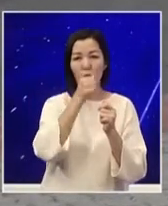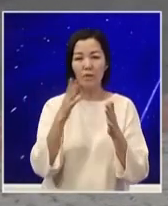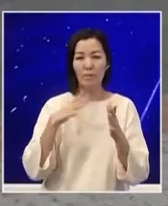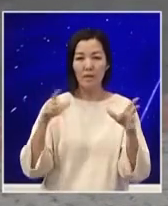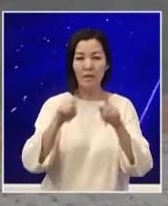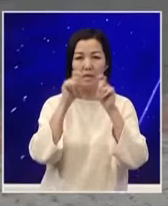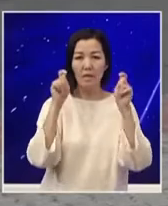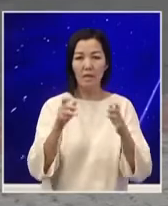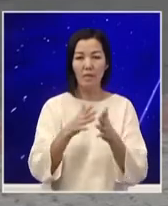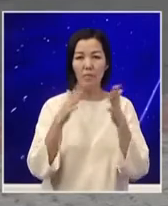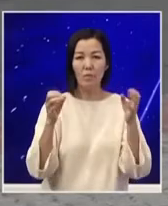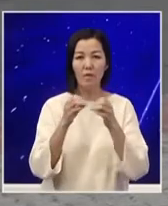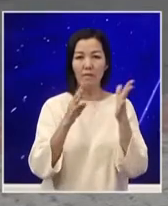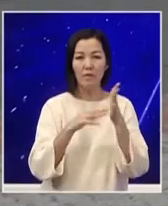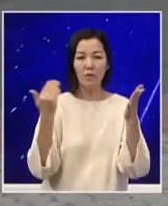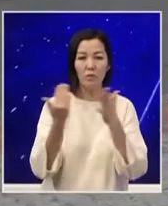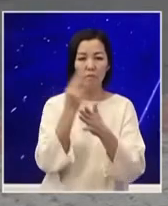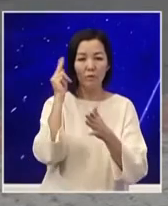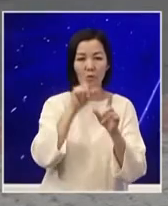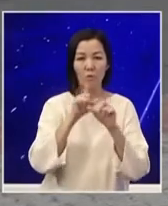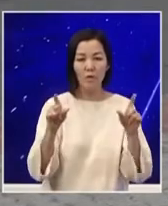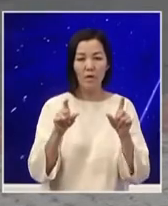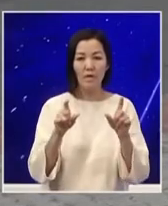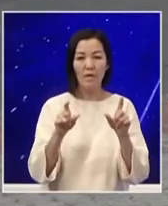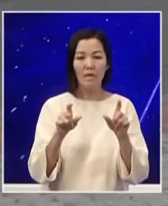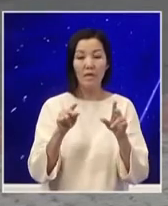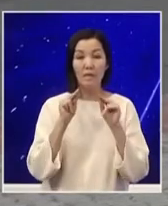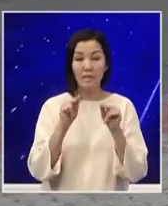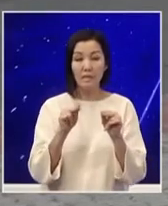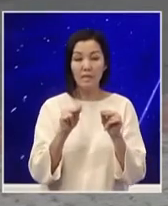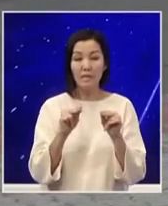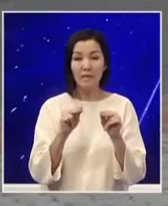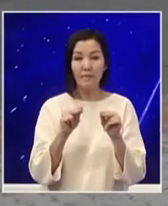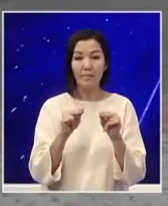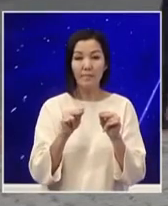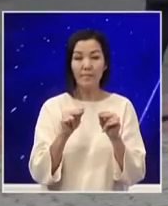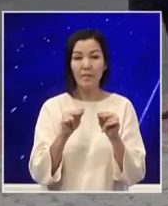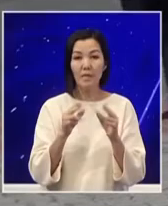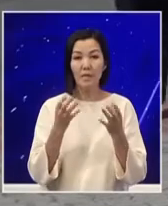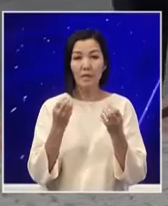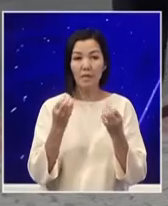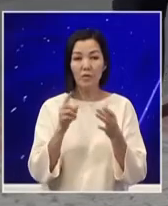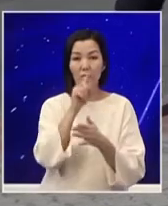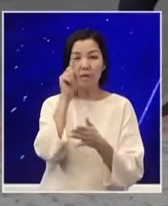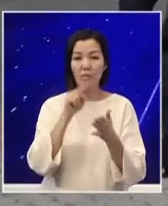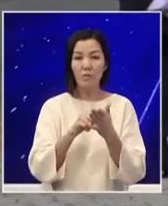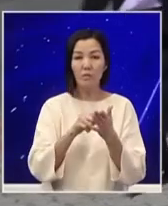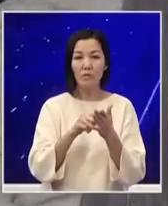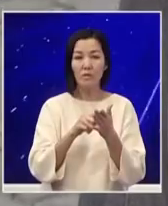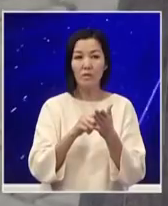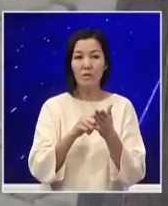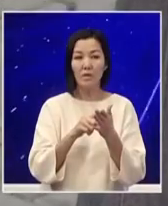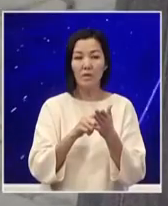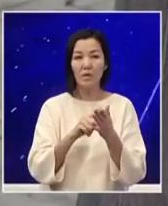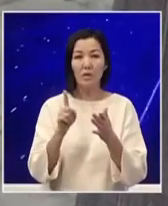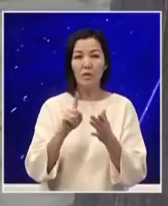введено более 19 новых школ. Естественно, в стороне не остается вопрос оплаты. Вы знаете, да, что